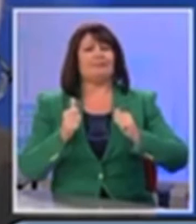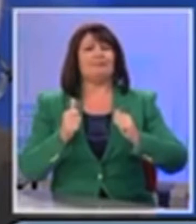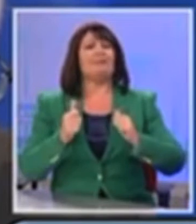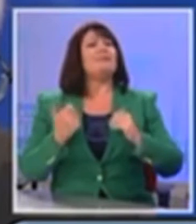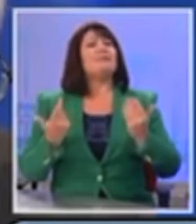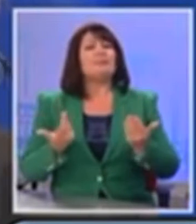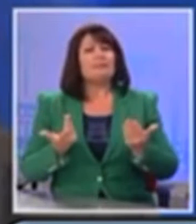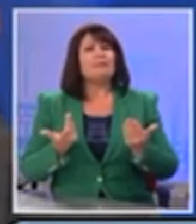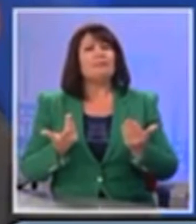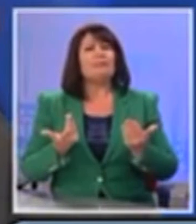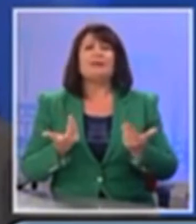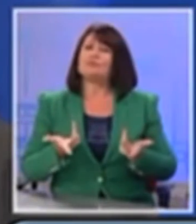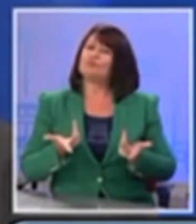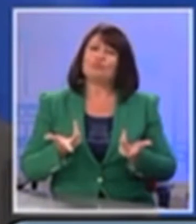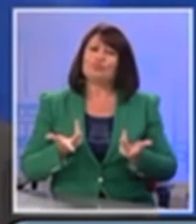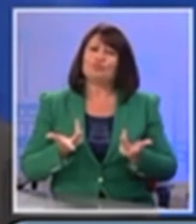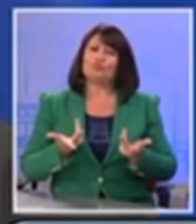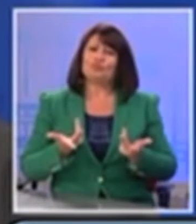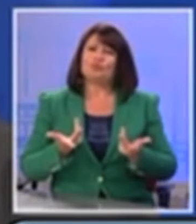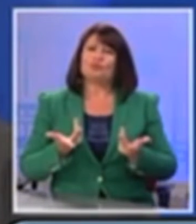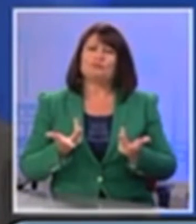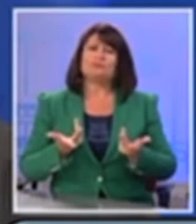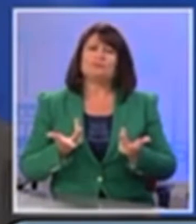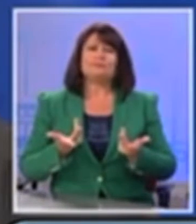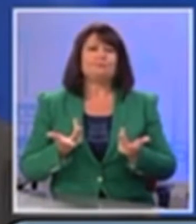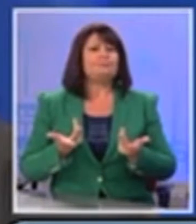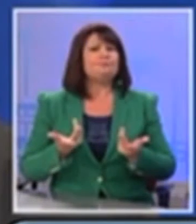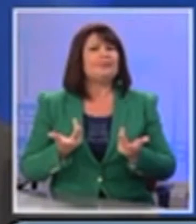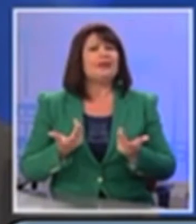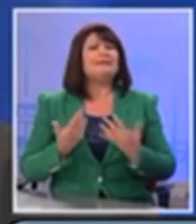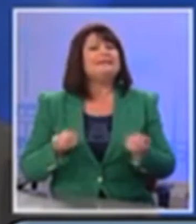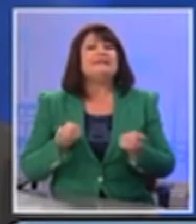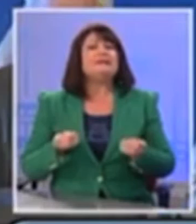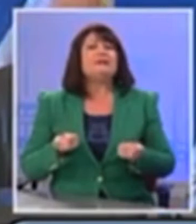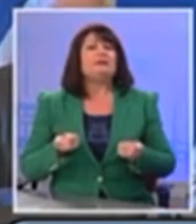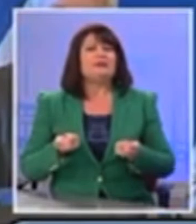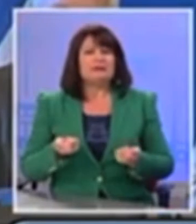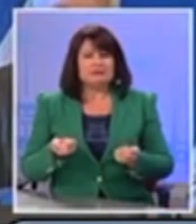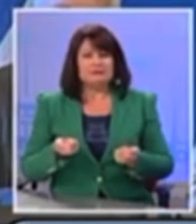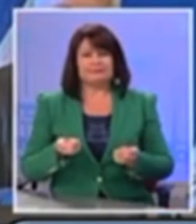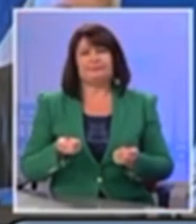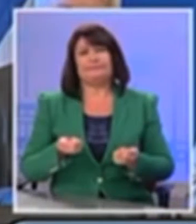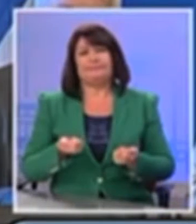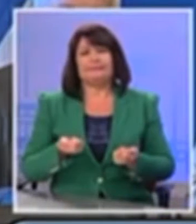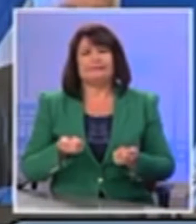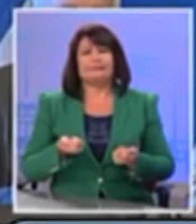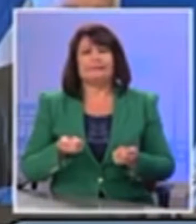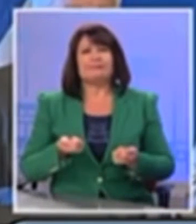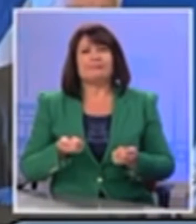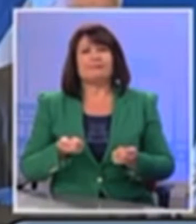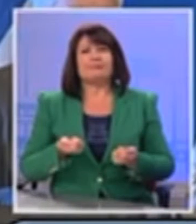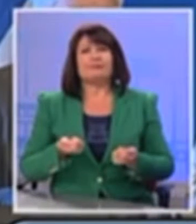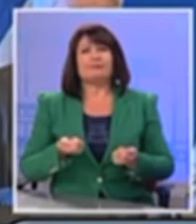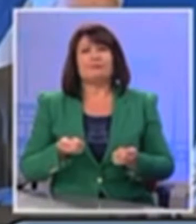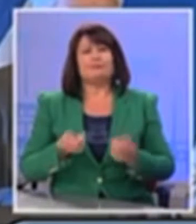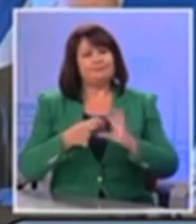germination sur d'autres territoires de l'expérience entamée ici en Grèce.